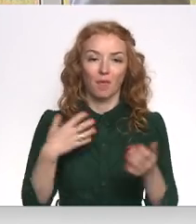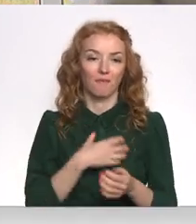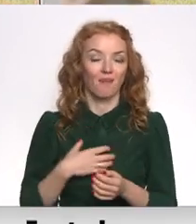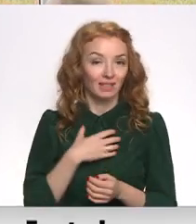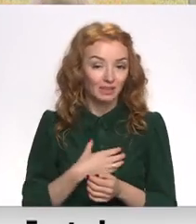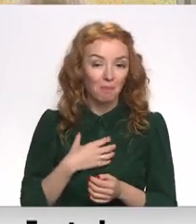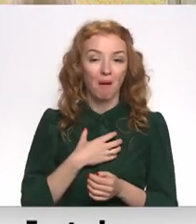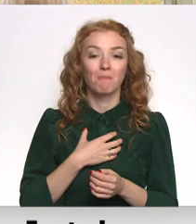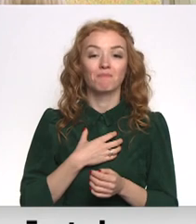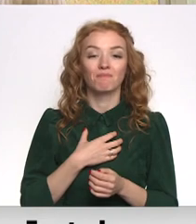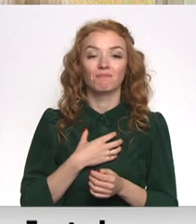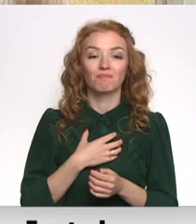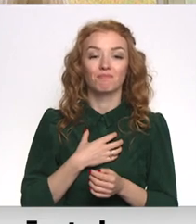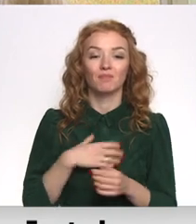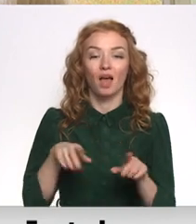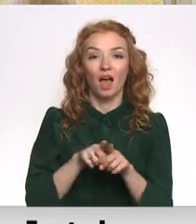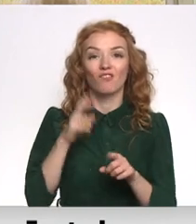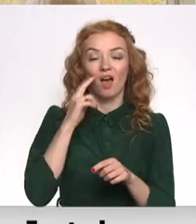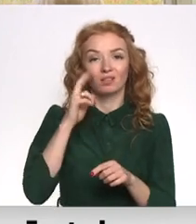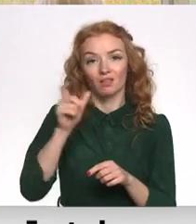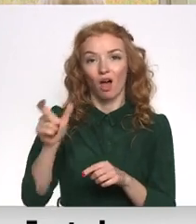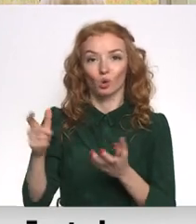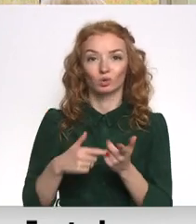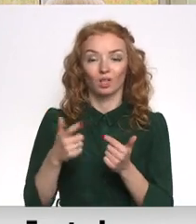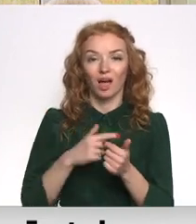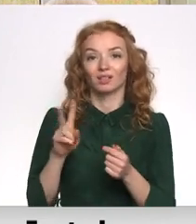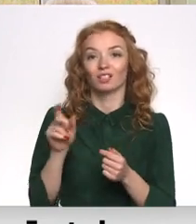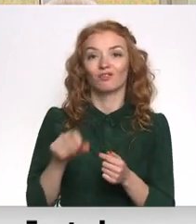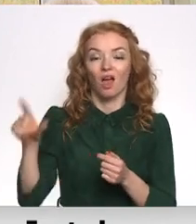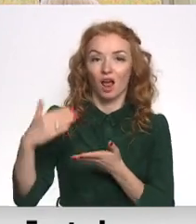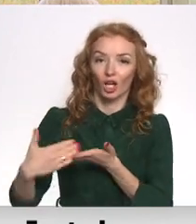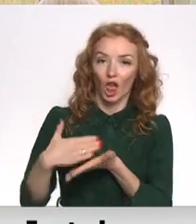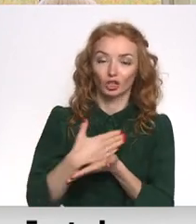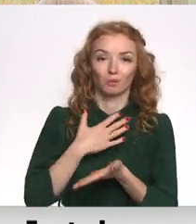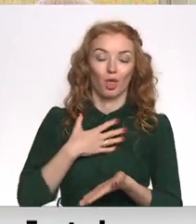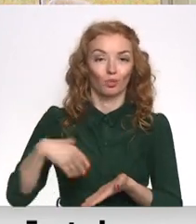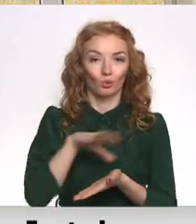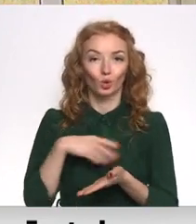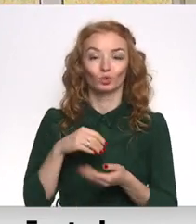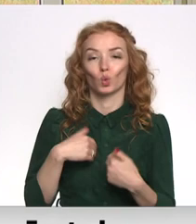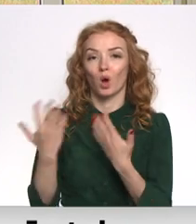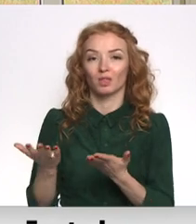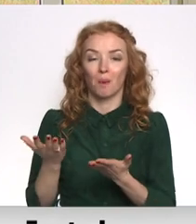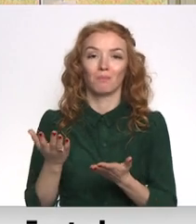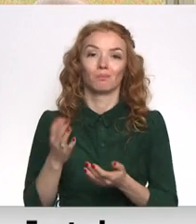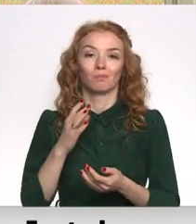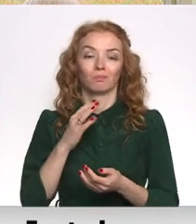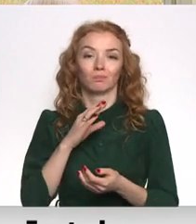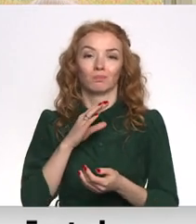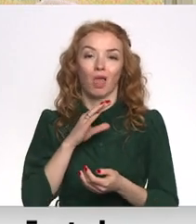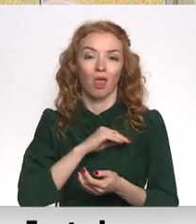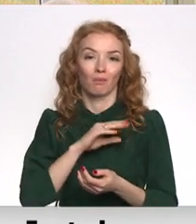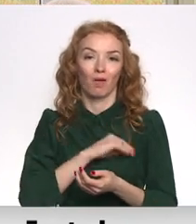vajadzībām. Aug to vecāku skaits, kuri pie mums saņem atbalstu, vairāk tādu psihoemocionālu atbalstu, dažreiz